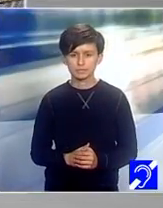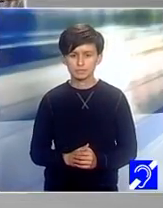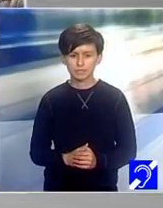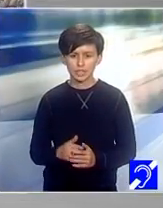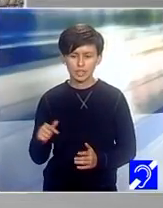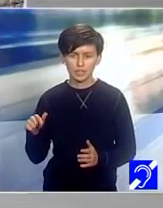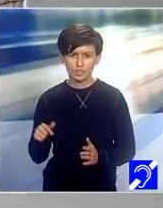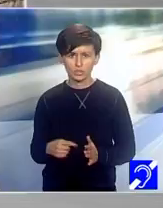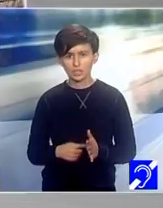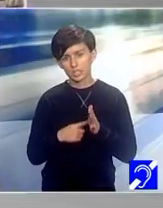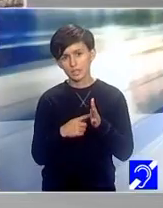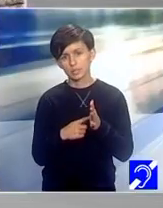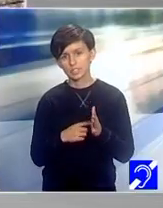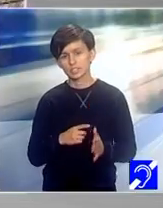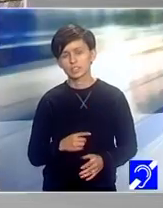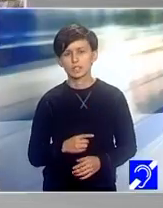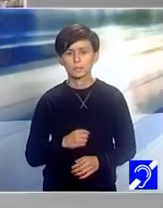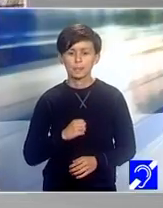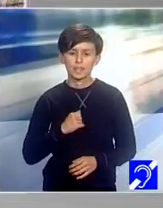reprezintă dimensiunea noastră identitară,